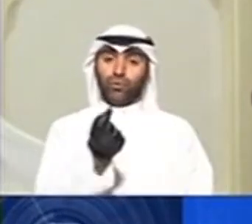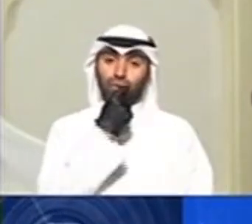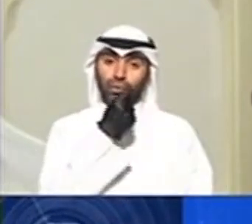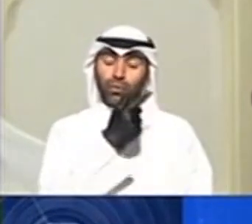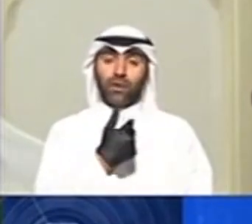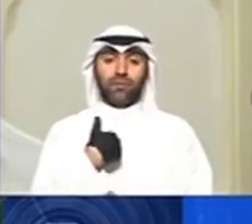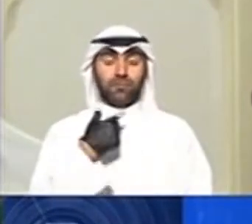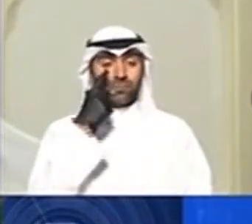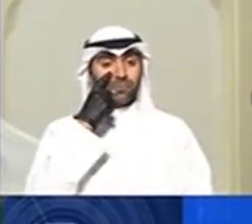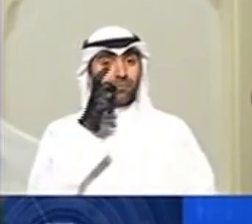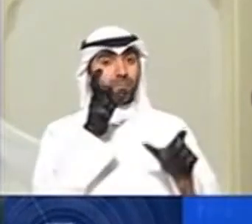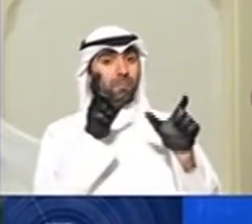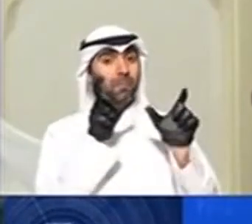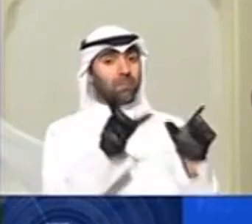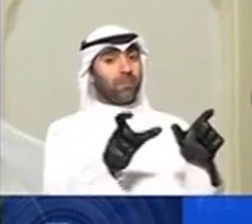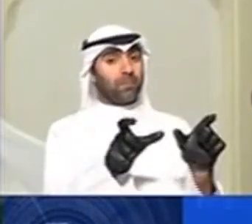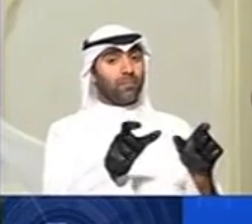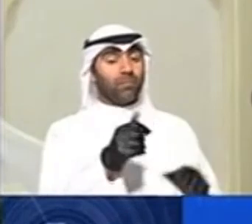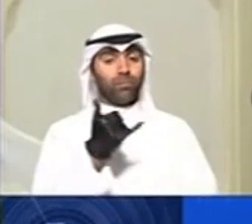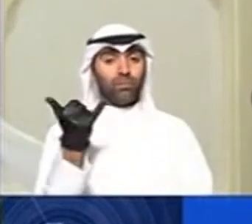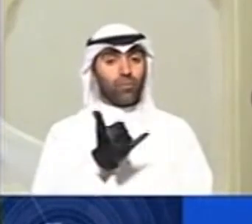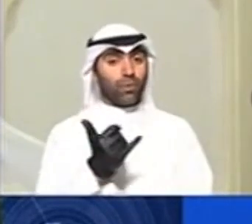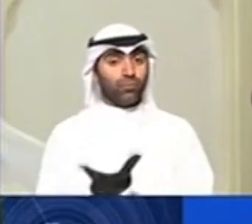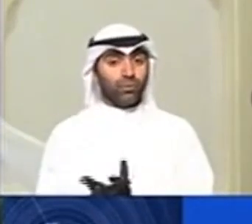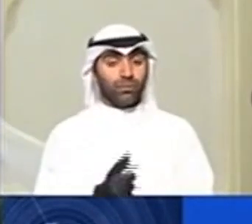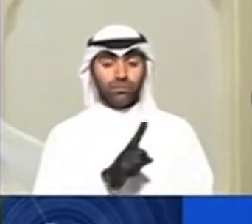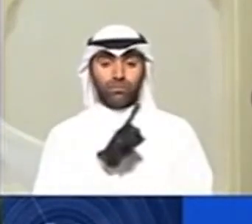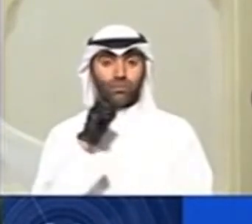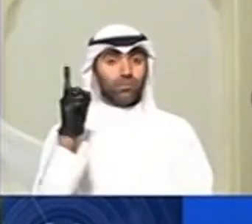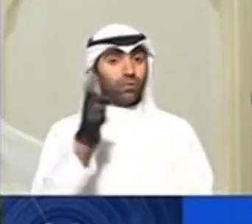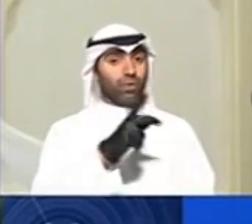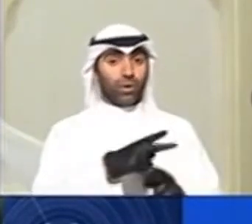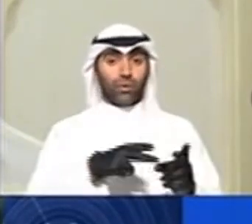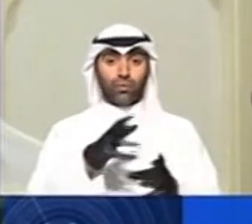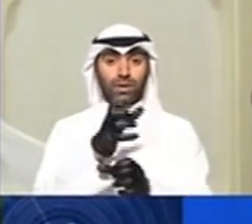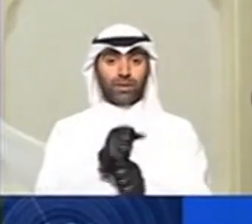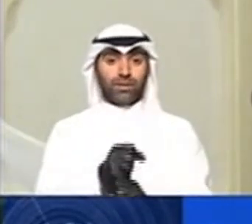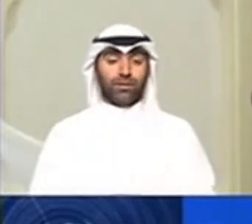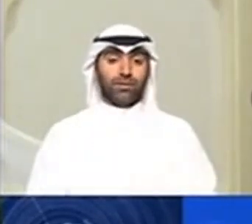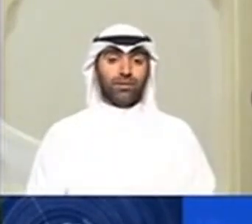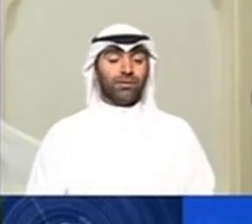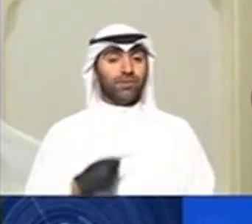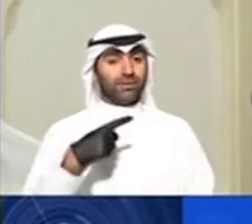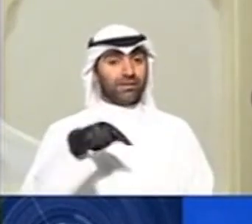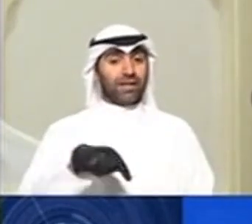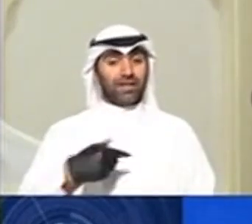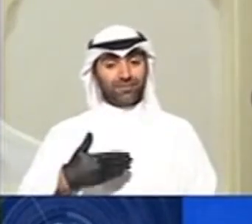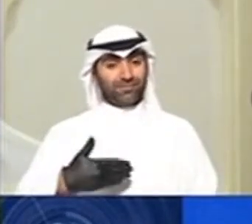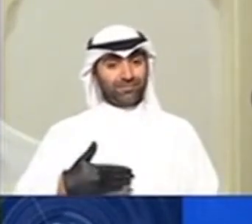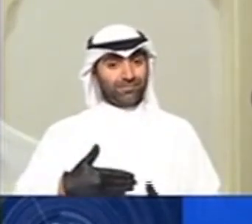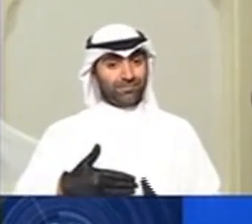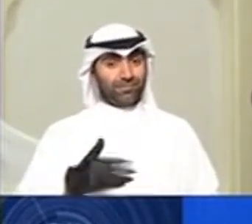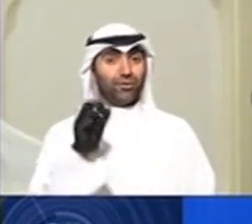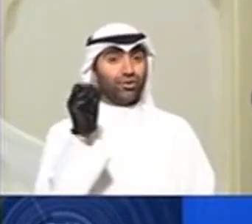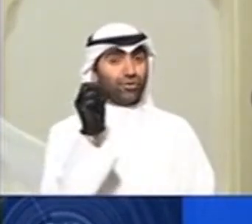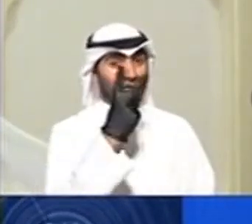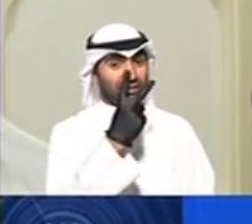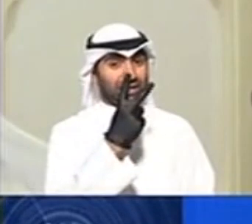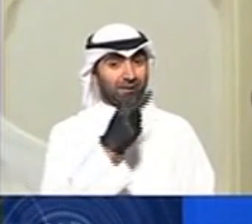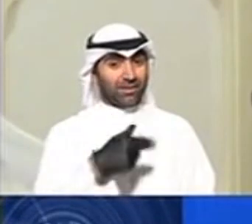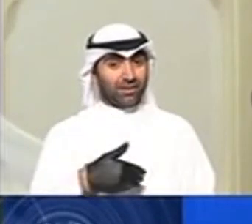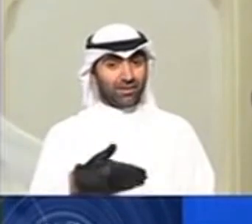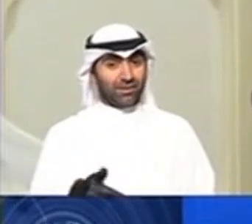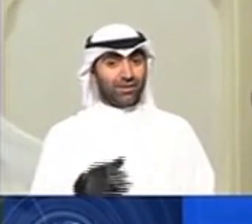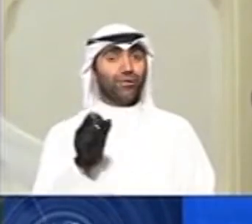سموك، المتوقع الأزمة راح تزيد في الشهرين القادمين، لأن ما زالت الأزمة في العالم بصعود،